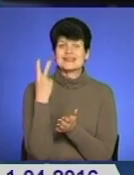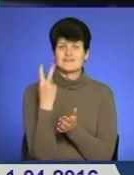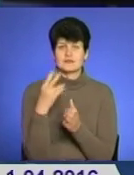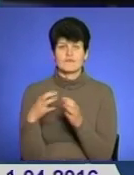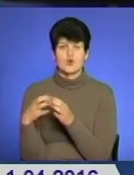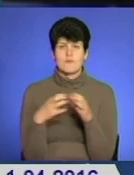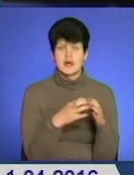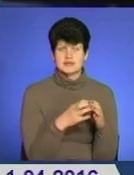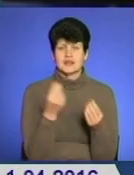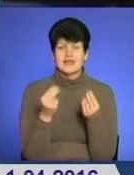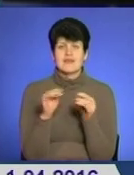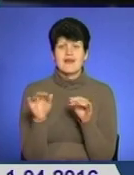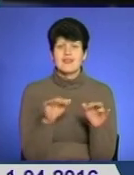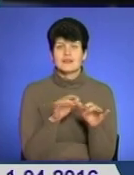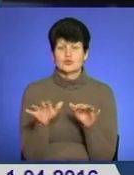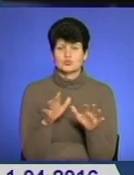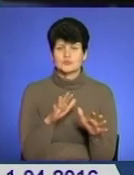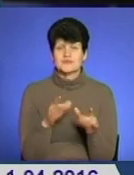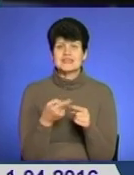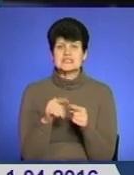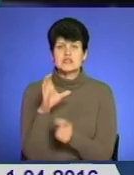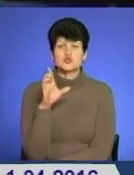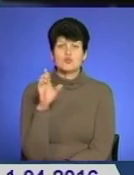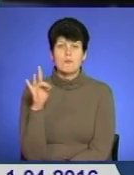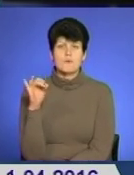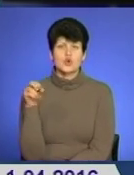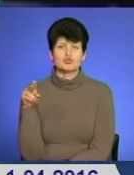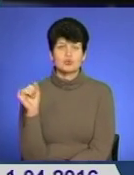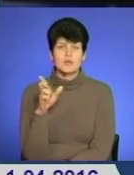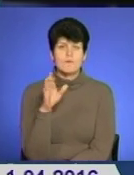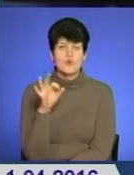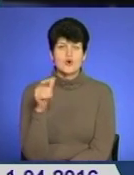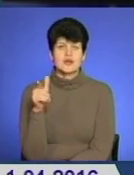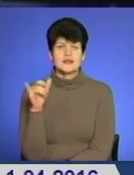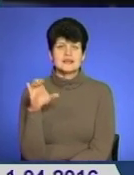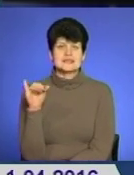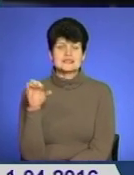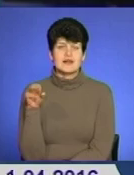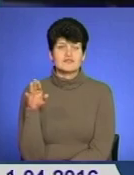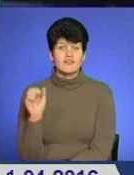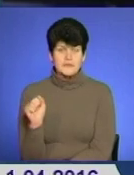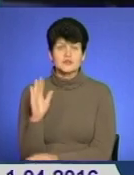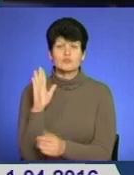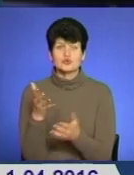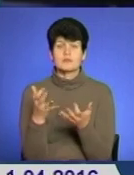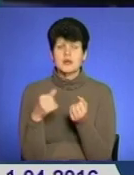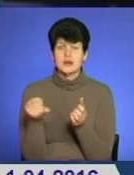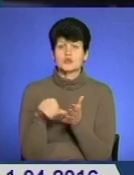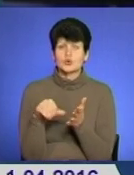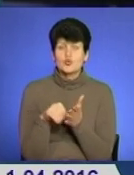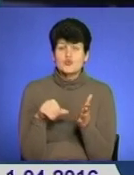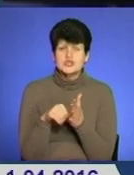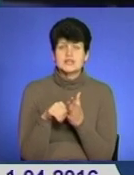які грають електронну музику. Це Субпродукт і Бодхісатва. Вони братимуть участь у ночі української поезії і музики нон-стоп,